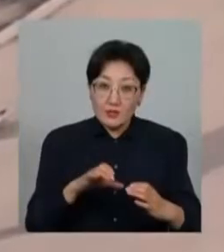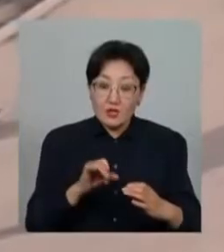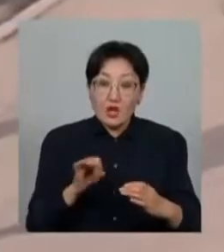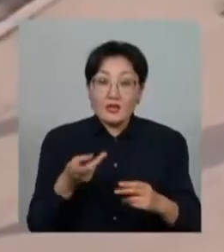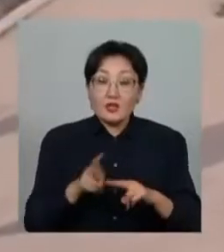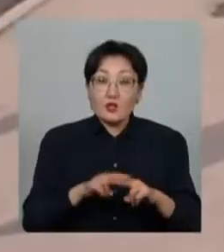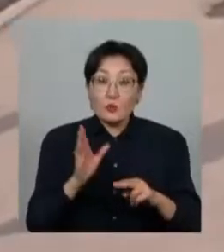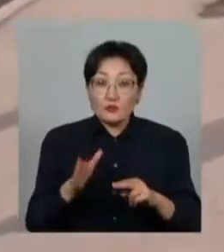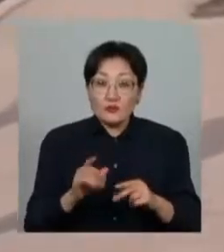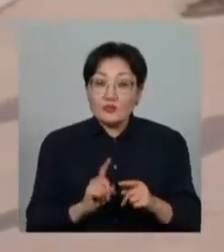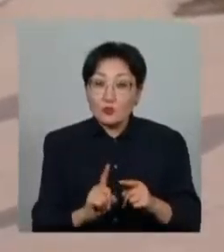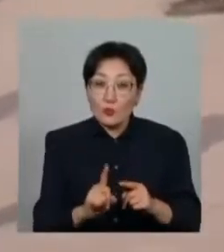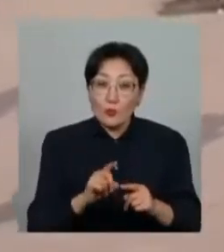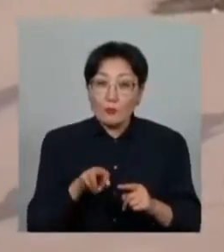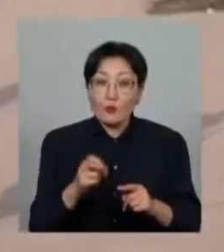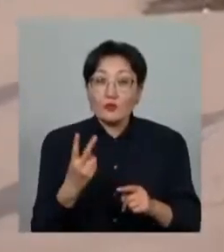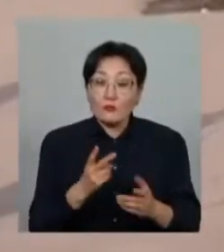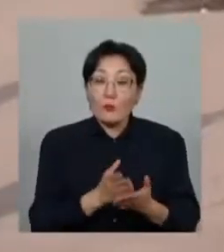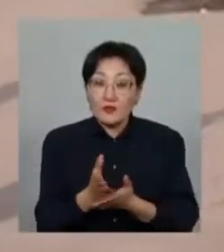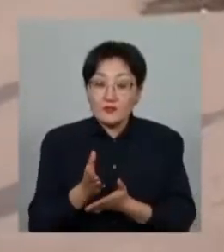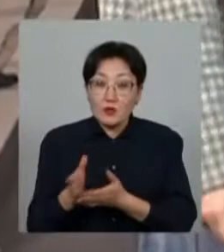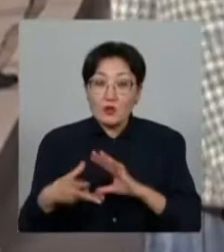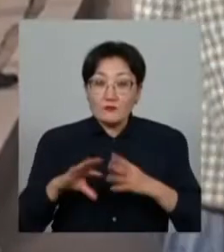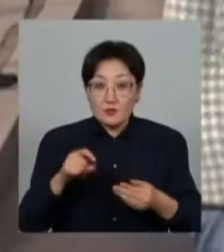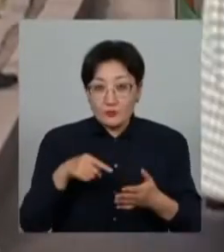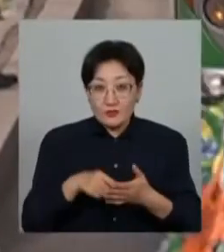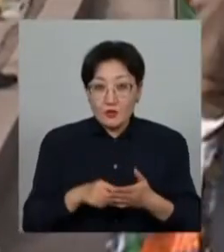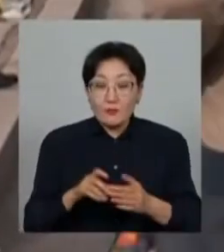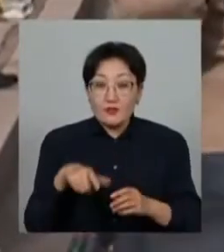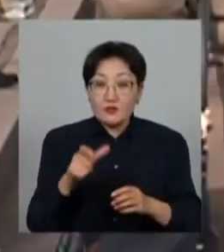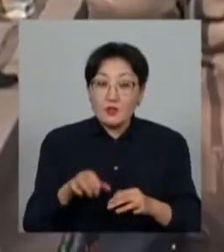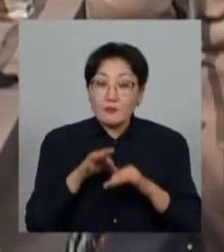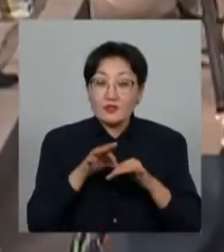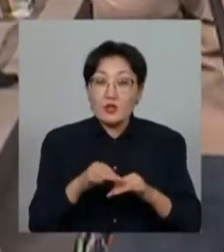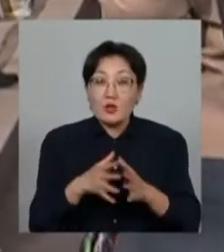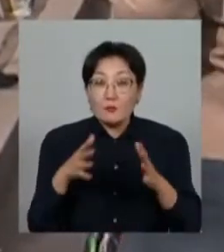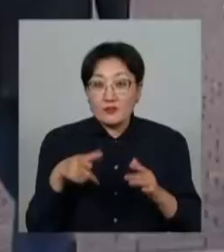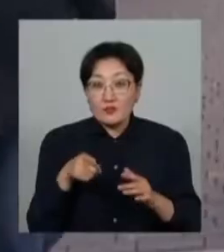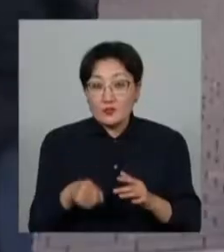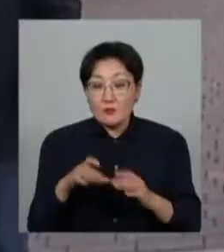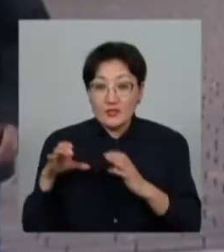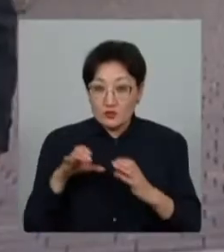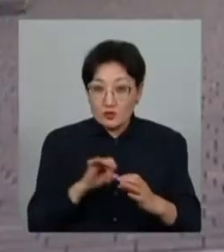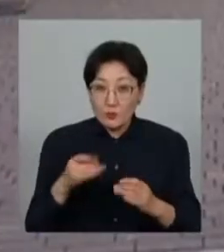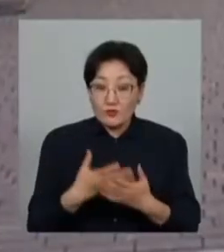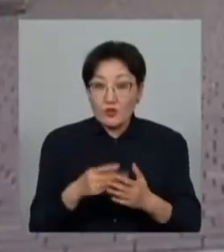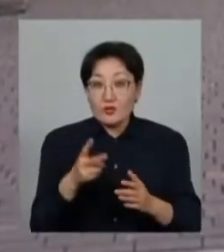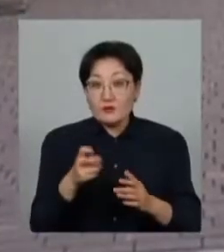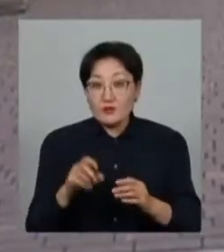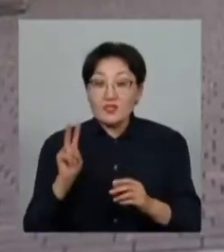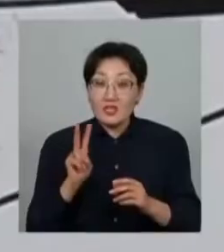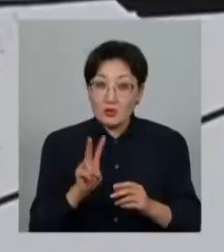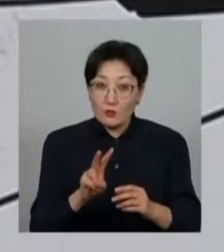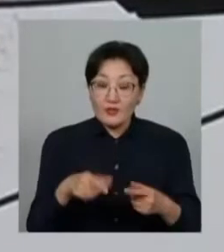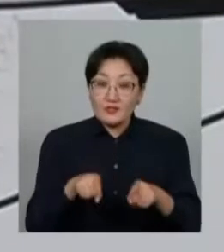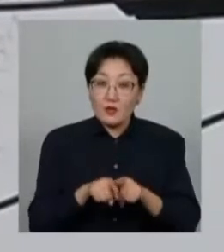средствами, которые будут курсировать по двум маршрутам. Всего в мегаполисе пассажиров перевозят более 1000 автобусов и около 200